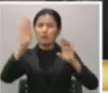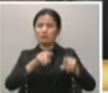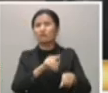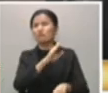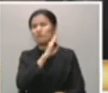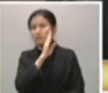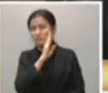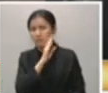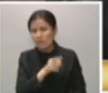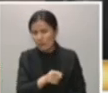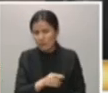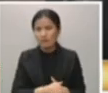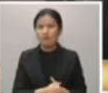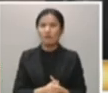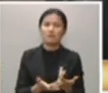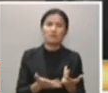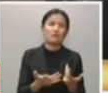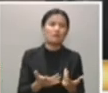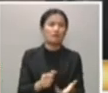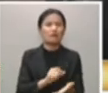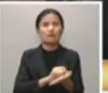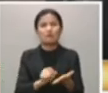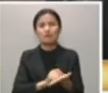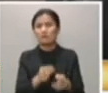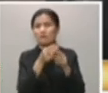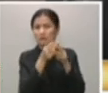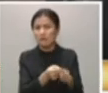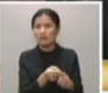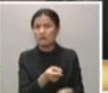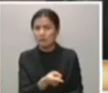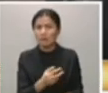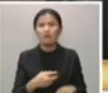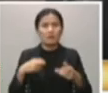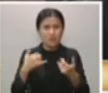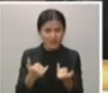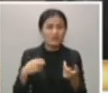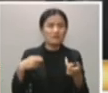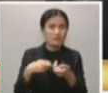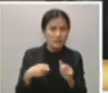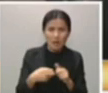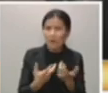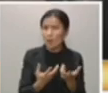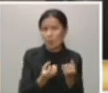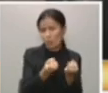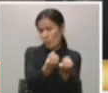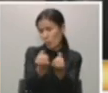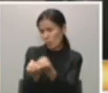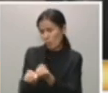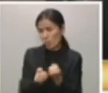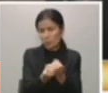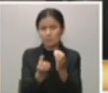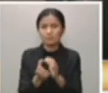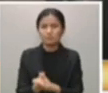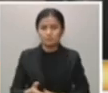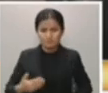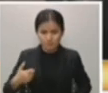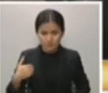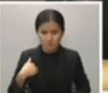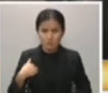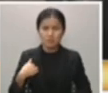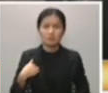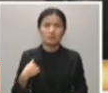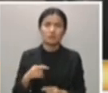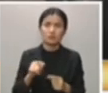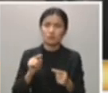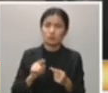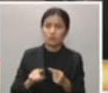แบบที่พวกท่านได้ช่วยสร้างขึ้นมานั้นแหละได้ก่อปัญหาต่อเนื่องมาโดยตลอดไม่ว่าจะเป็นความสับสนใน